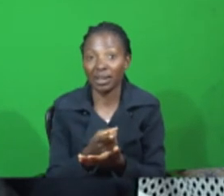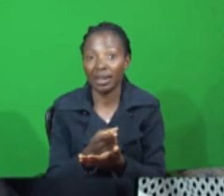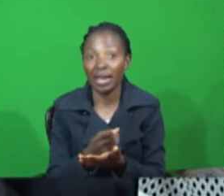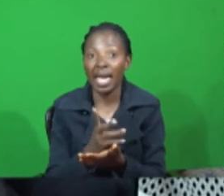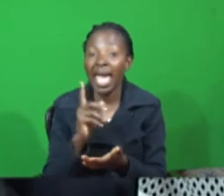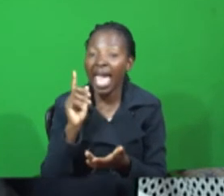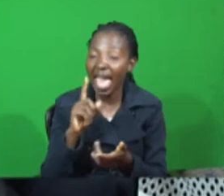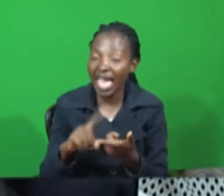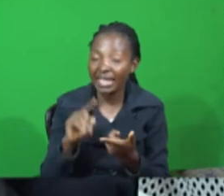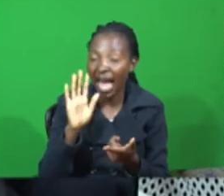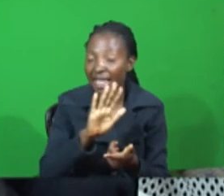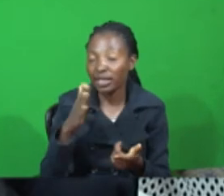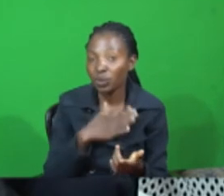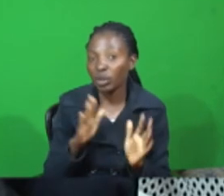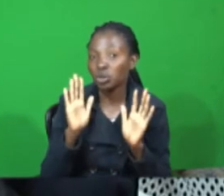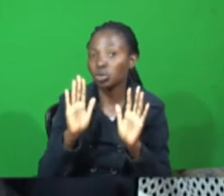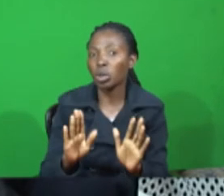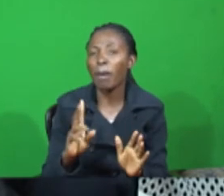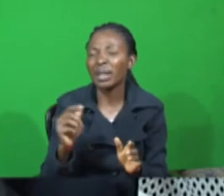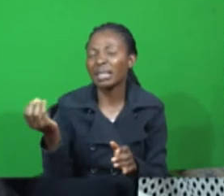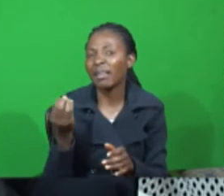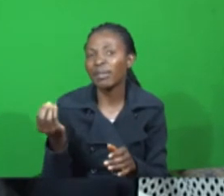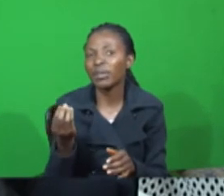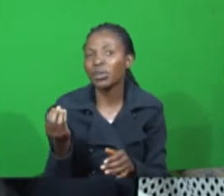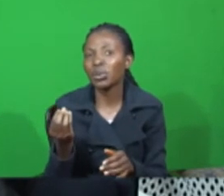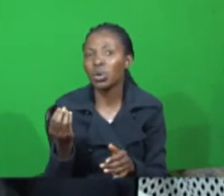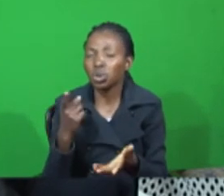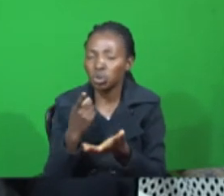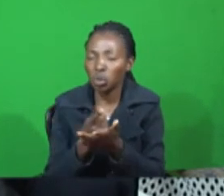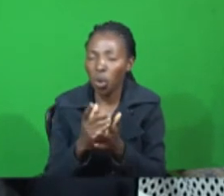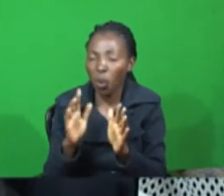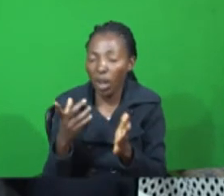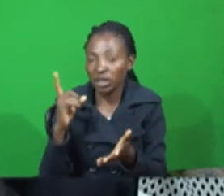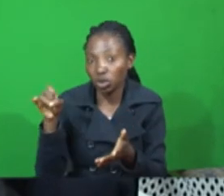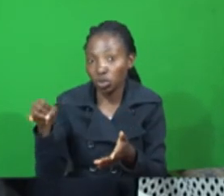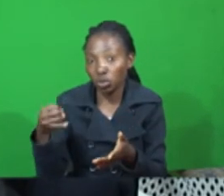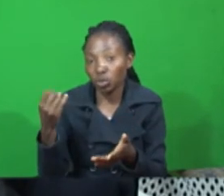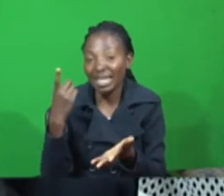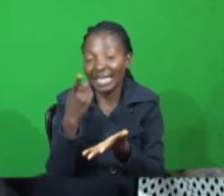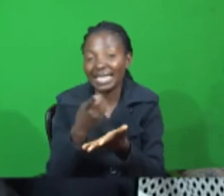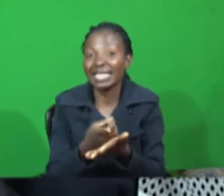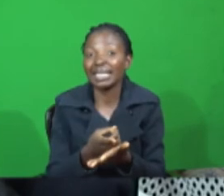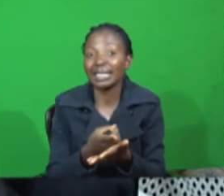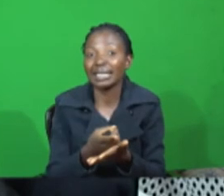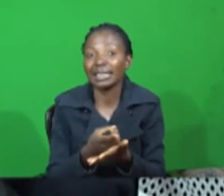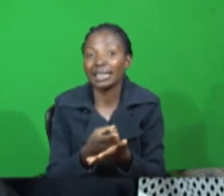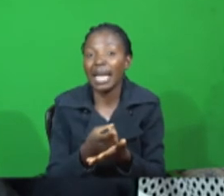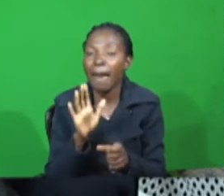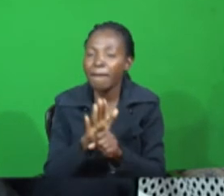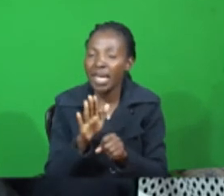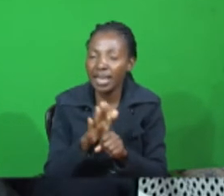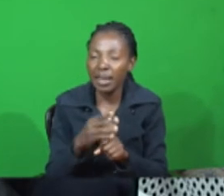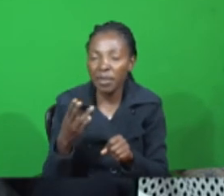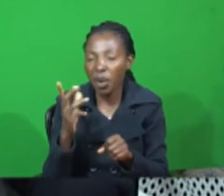vamwe havachada. Mm-hmm. But vashoma vedu vanozoita zvakaitwa naJudha. All right. Mm-hmm. Vazhinji